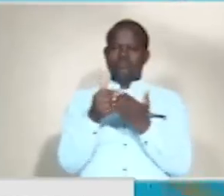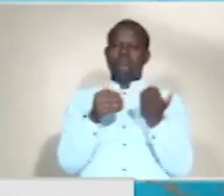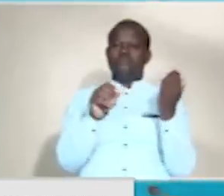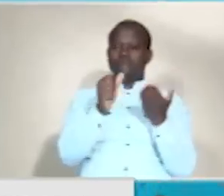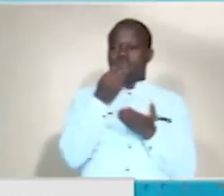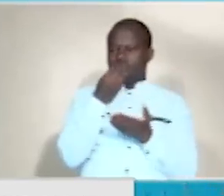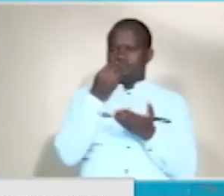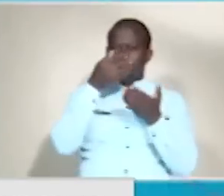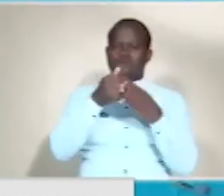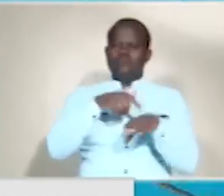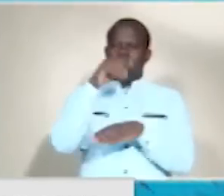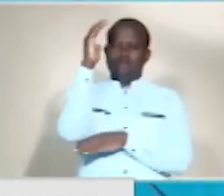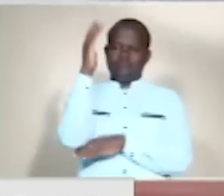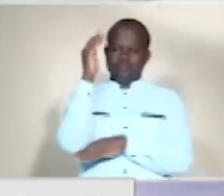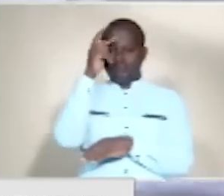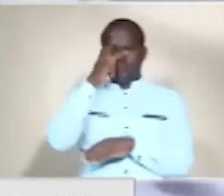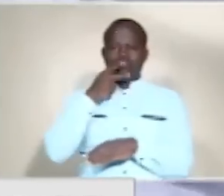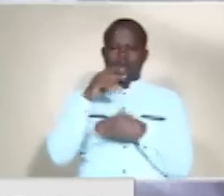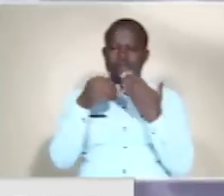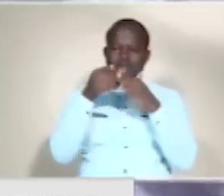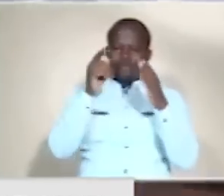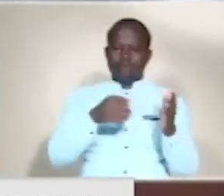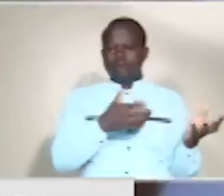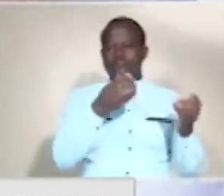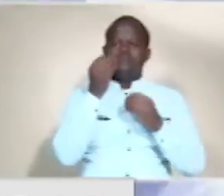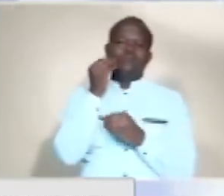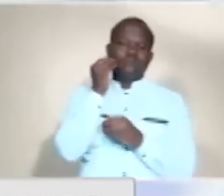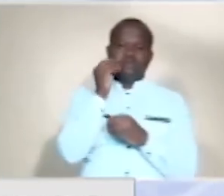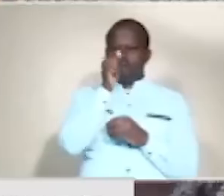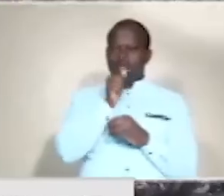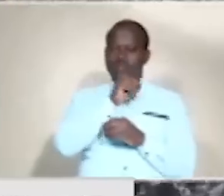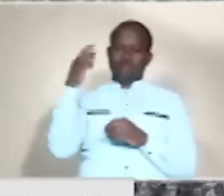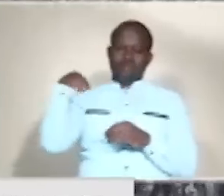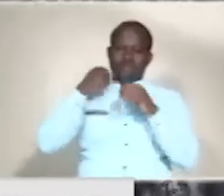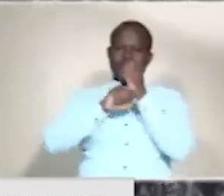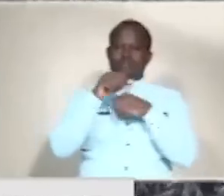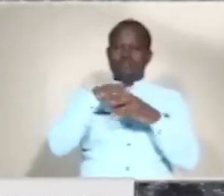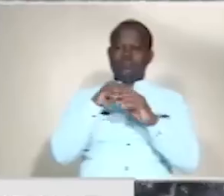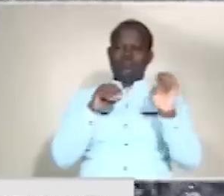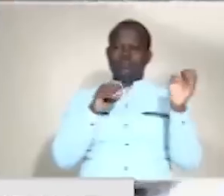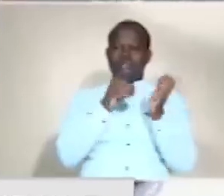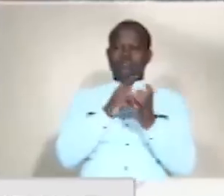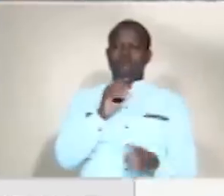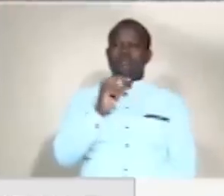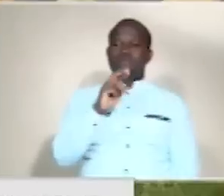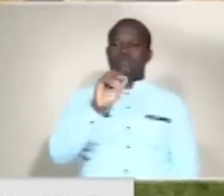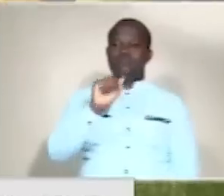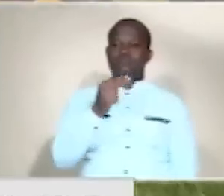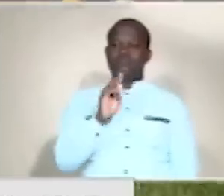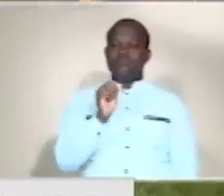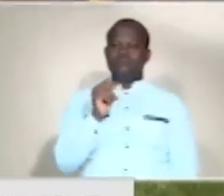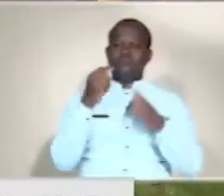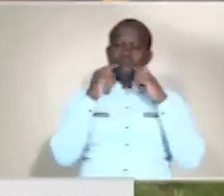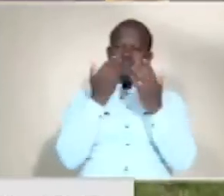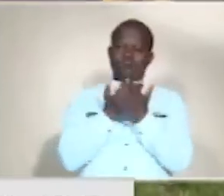bakahafatira amafunguro kugeza saa sita ababyeyi baje kubatahana. Umunyamabanga nshingwabikorwa w'intara y'Iburasirazuba Dr. Nyirahabimana Jean